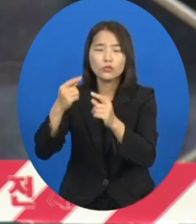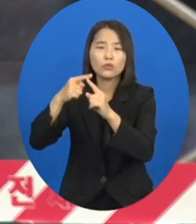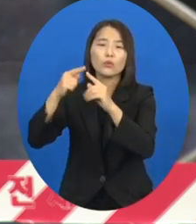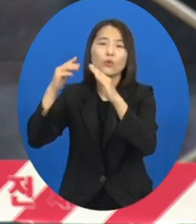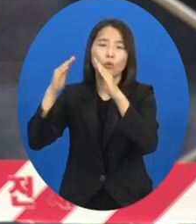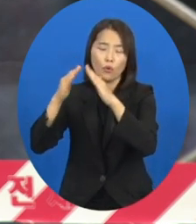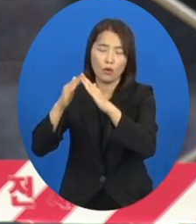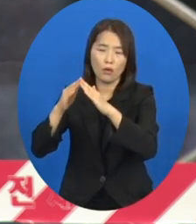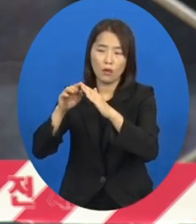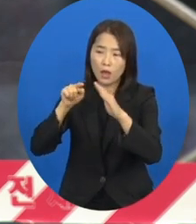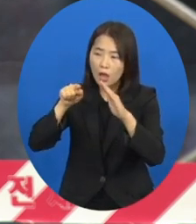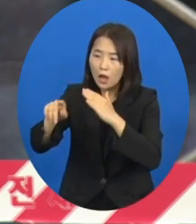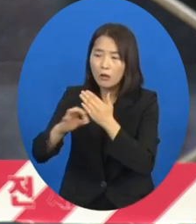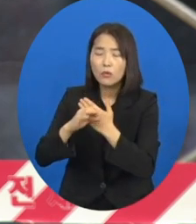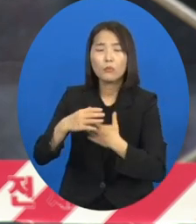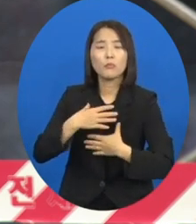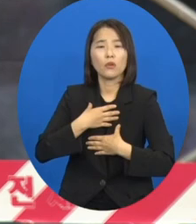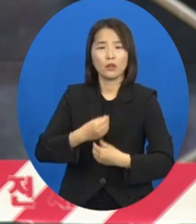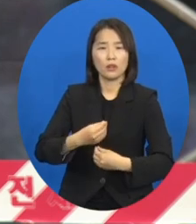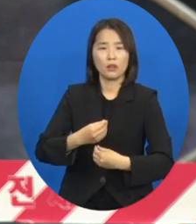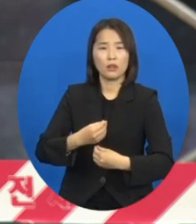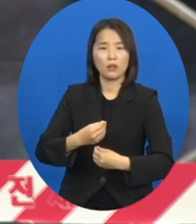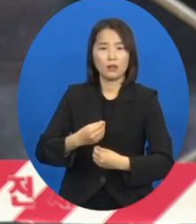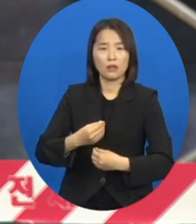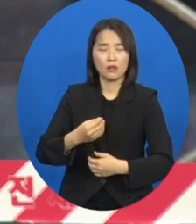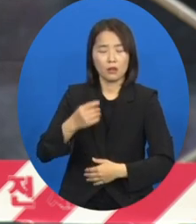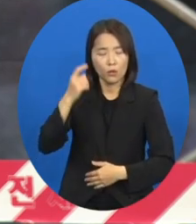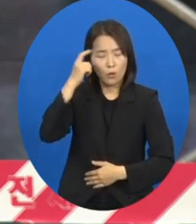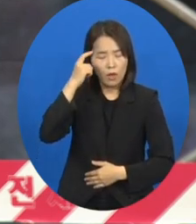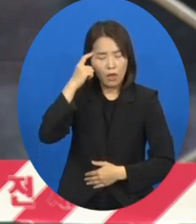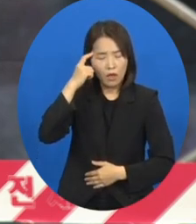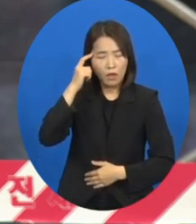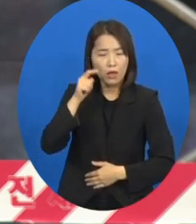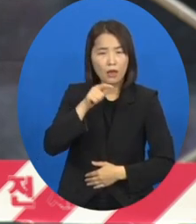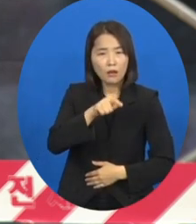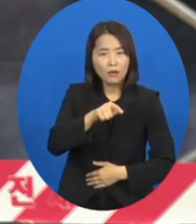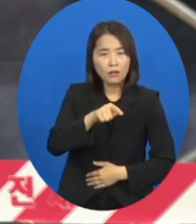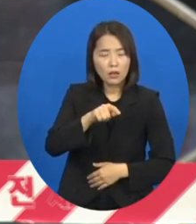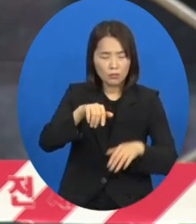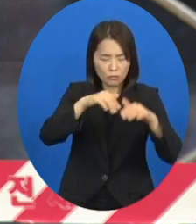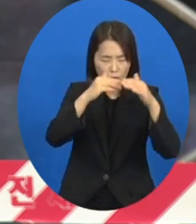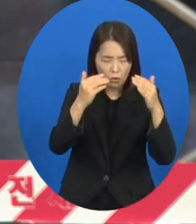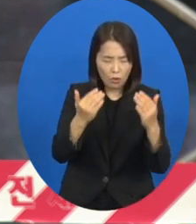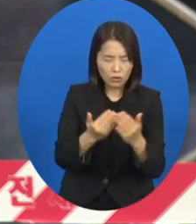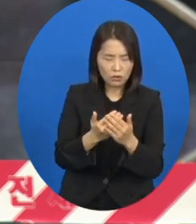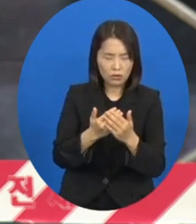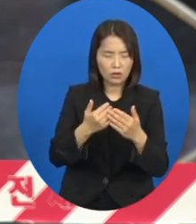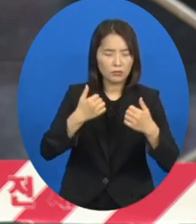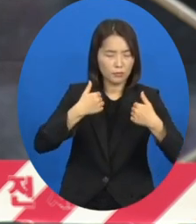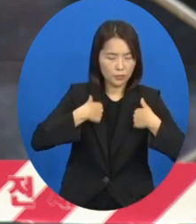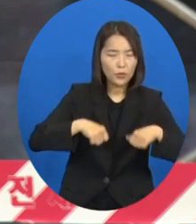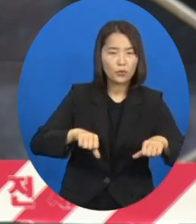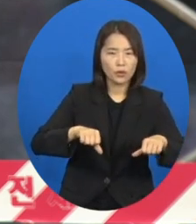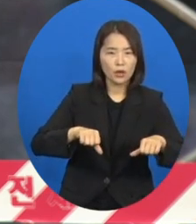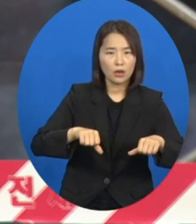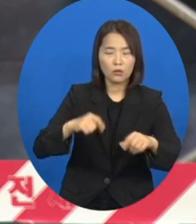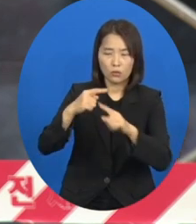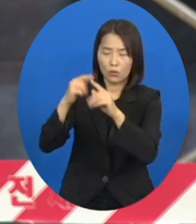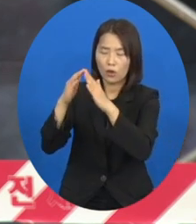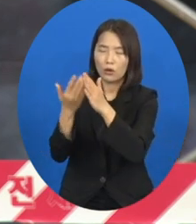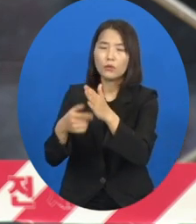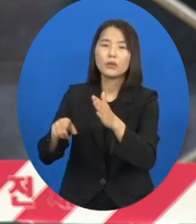다 편할 텐데 왜 그토록 그렇게까지 모든 것을 다 포기하면서까지 교회를